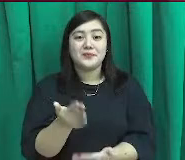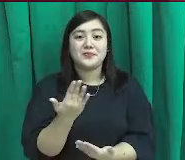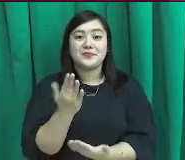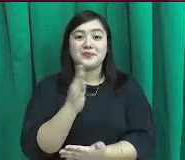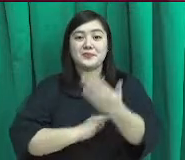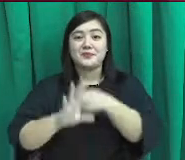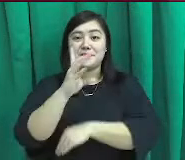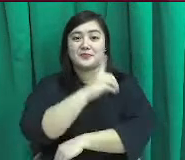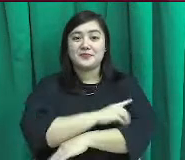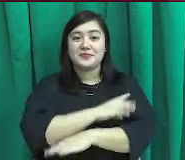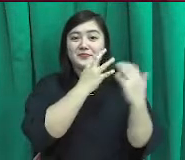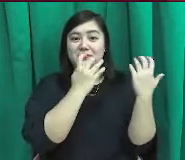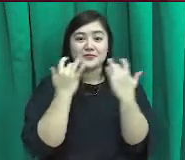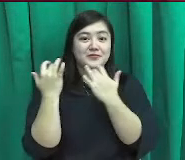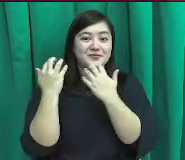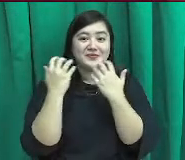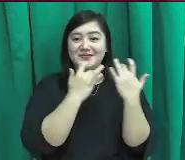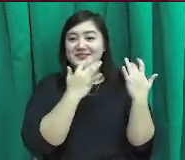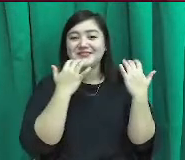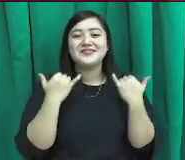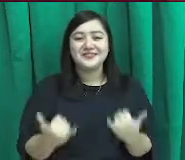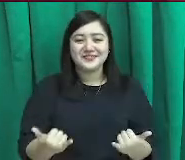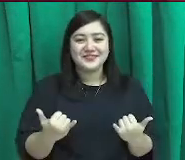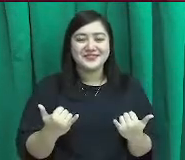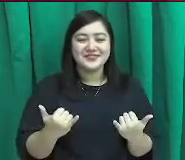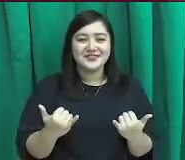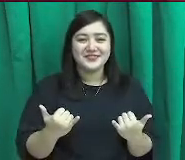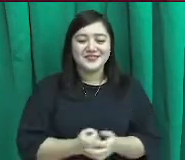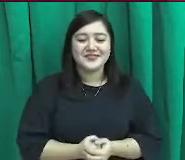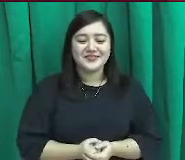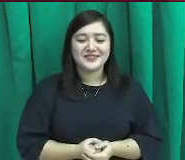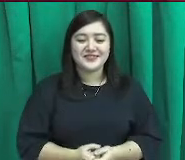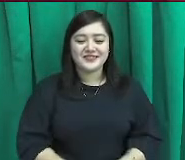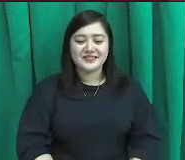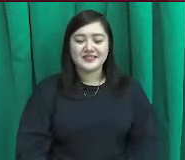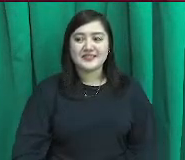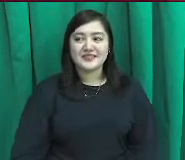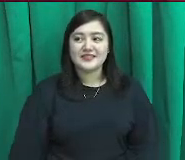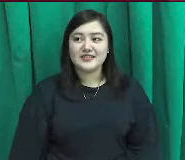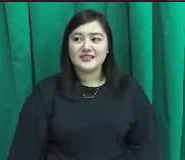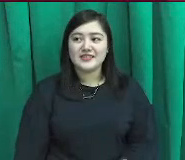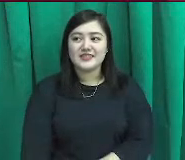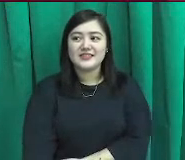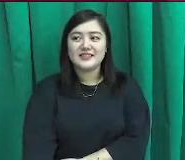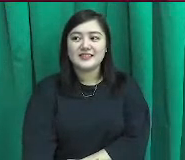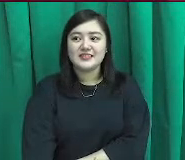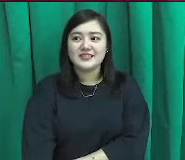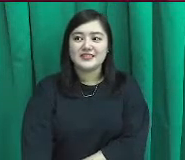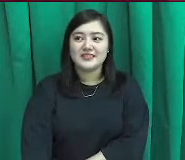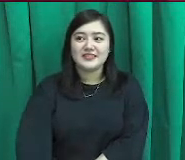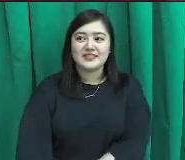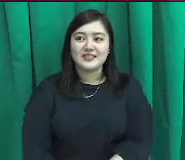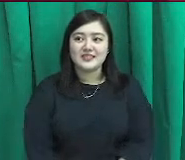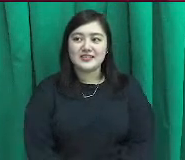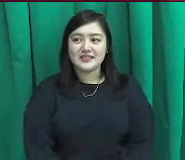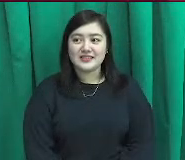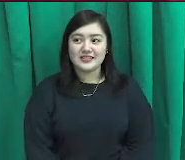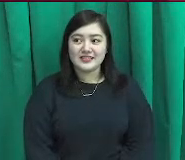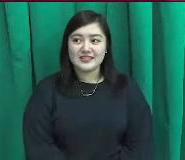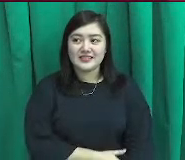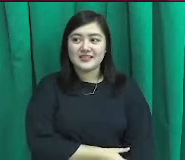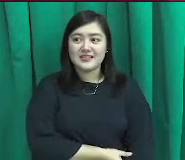baka magparamdam lang kayo sa amin, babatiin at babatiin namin kayo. May yeah. Pinasasabi pala sir si Brother Emil. Yes, ano po yan? Para po sa